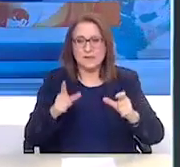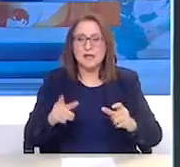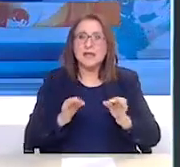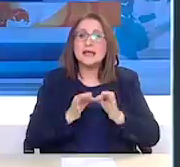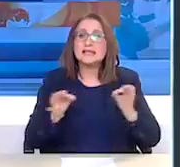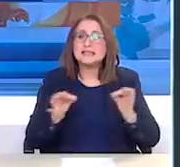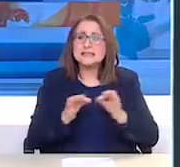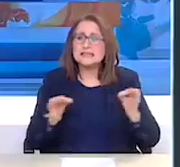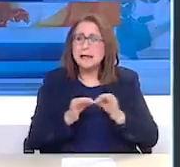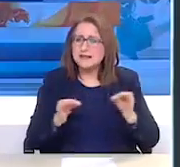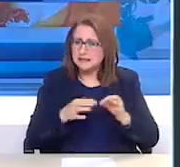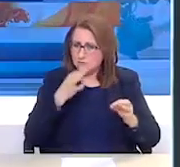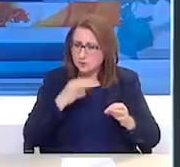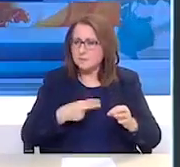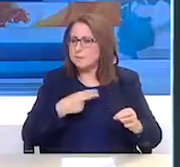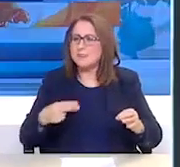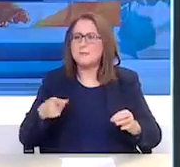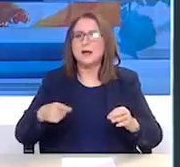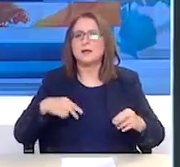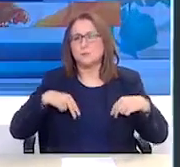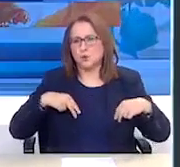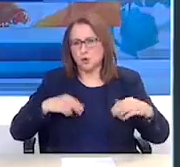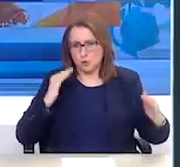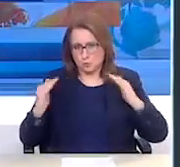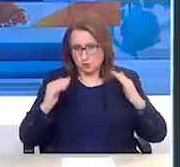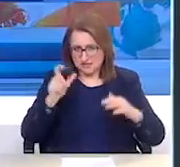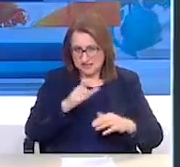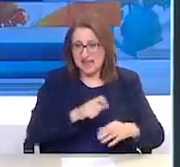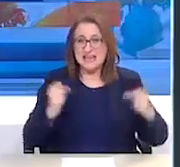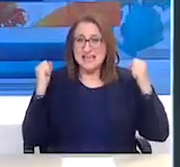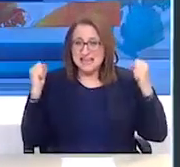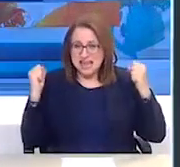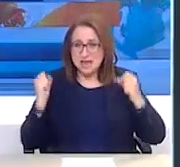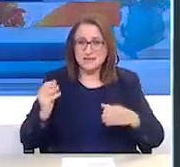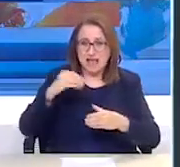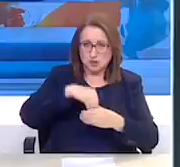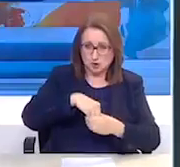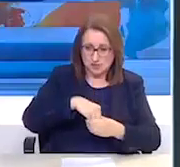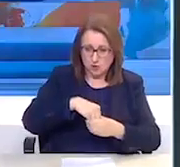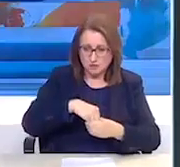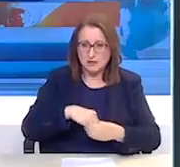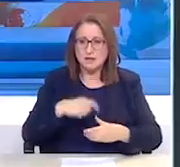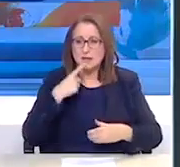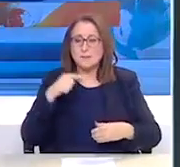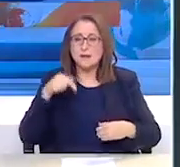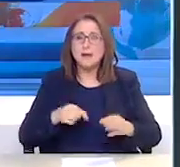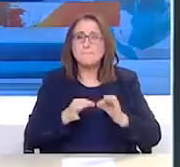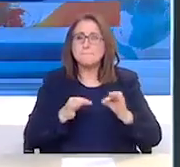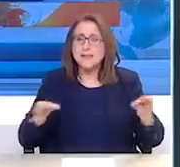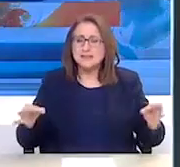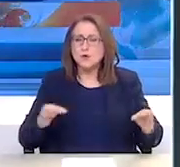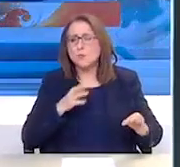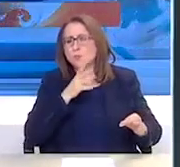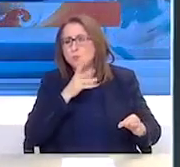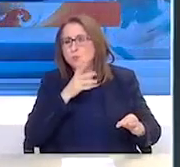κοινές απόφασεις των Υπουργών Προστασίας του Πολίτη, Υγείας και Εσωτερικών, με τίτλο «Επιβολή του μέτρου του προσωρινού